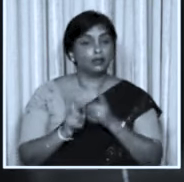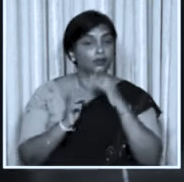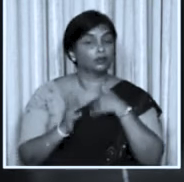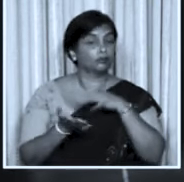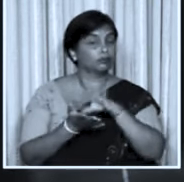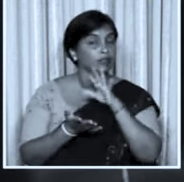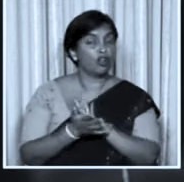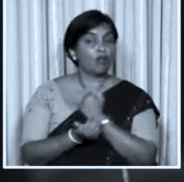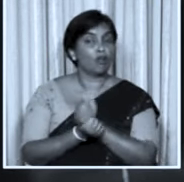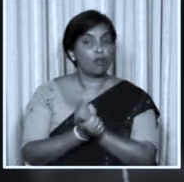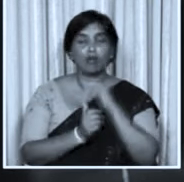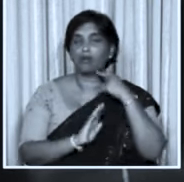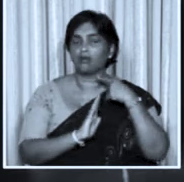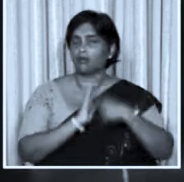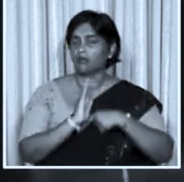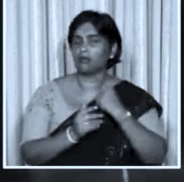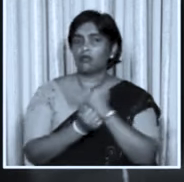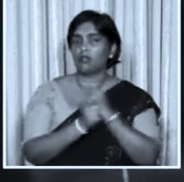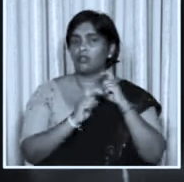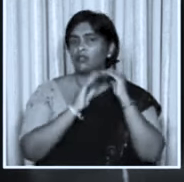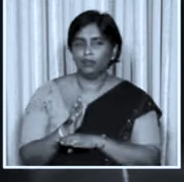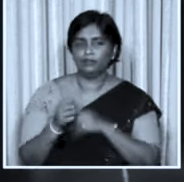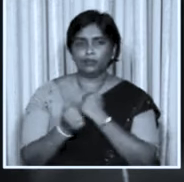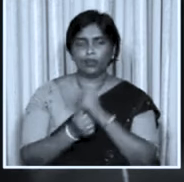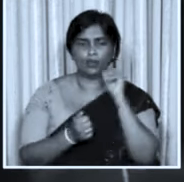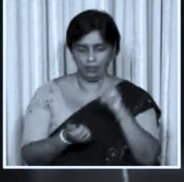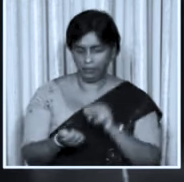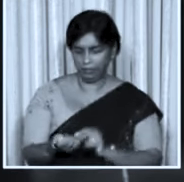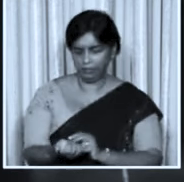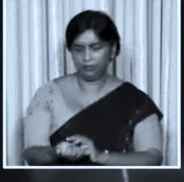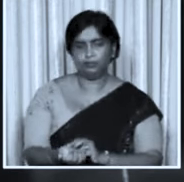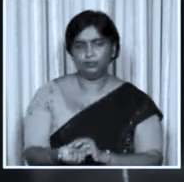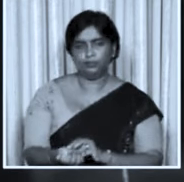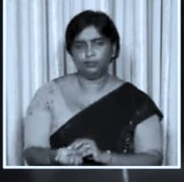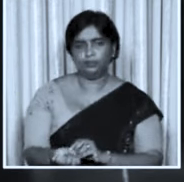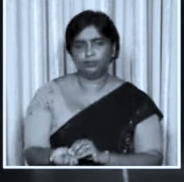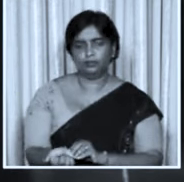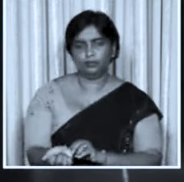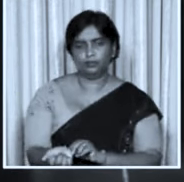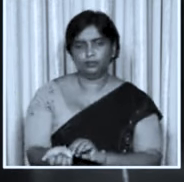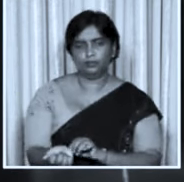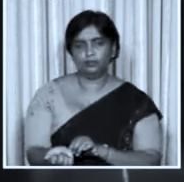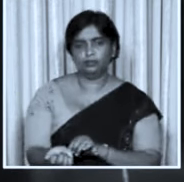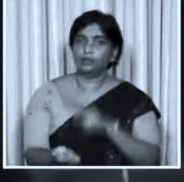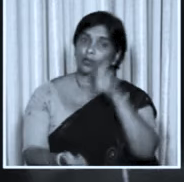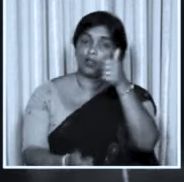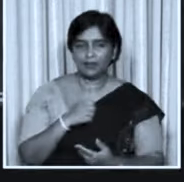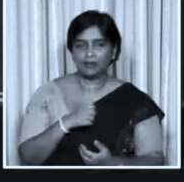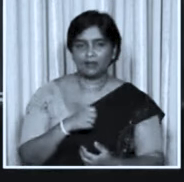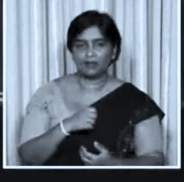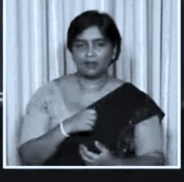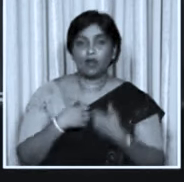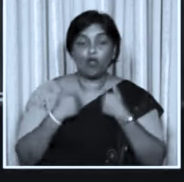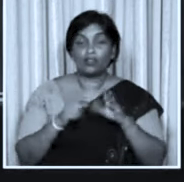polis pratibarayak me wenakota me rate polis departamentuwe ne හොඳයි. ඉතින් මේක ඔබතුමා හොඳයි කිව්වට මේක රටට හොඳ නෑ.